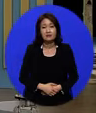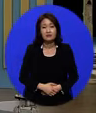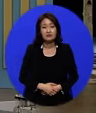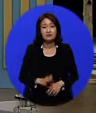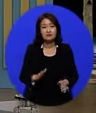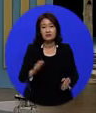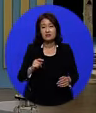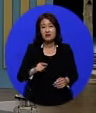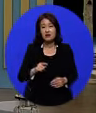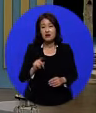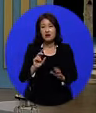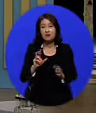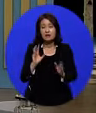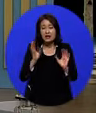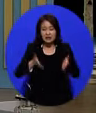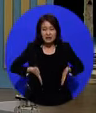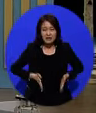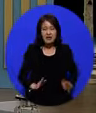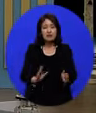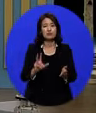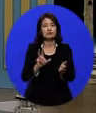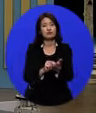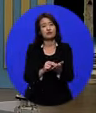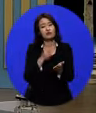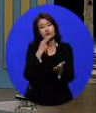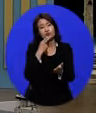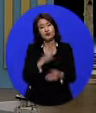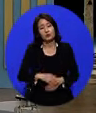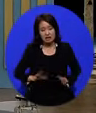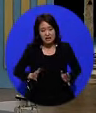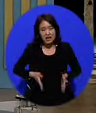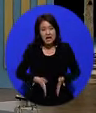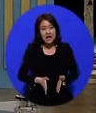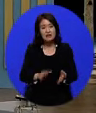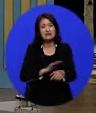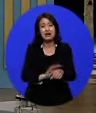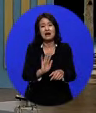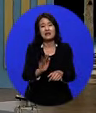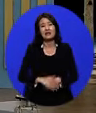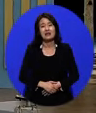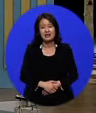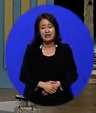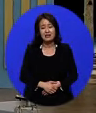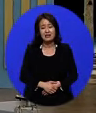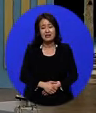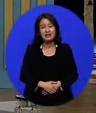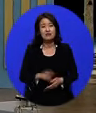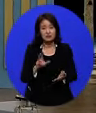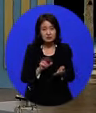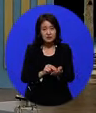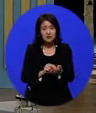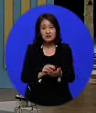지금 아이를 안 낳아요. 저출산으로 지금 아주 이 정책을 펴고 우리 이 지도층이요 골머리를